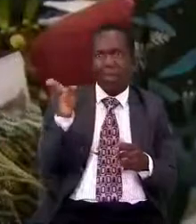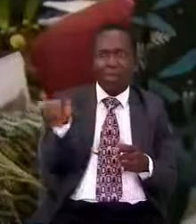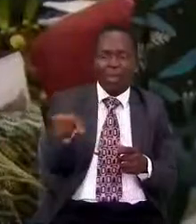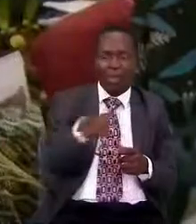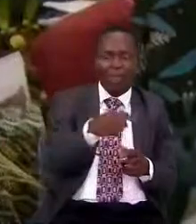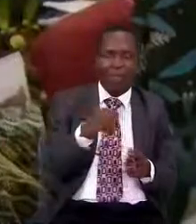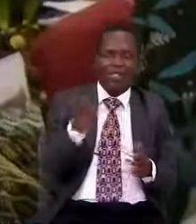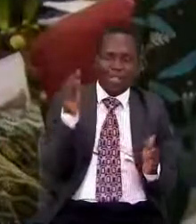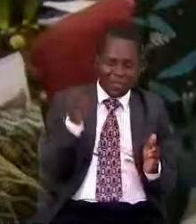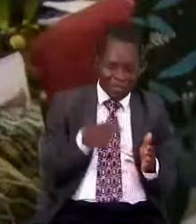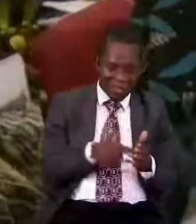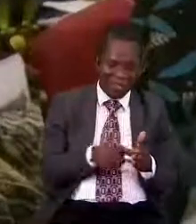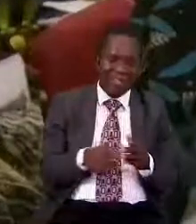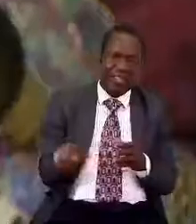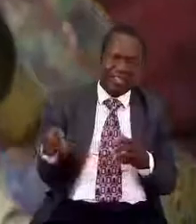aujourd'hui,